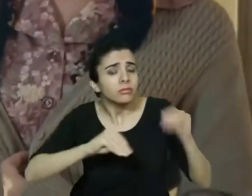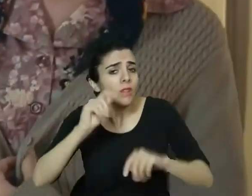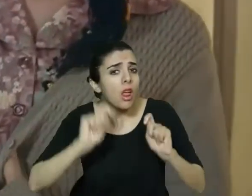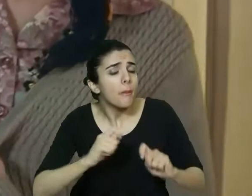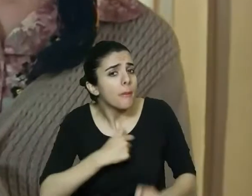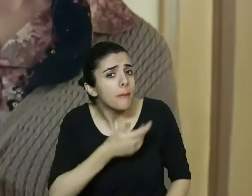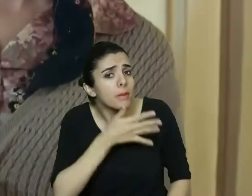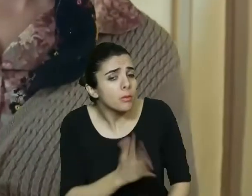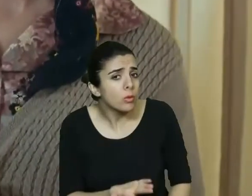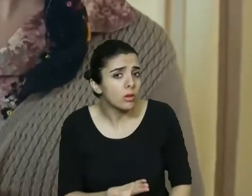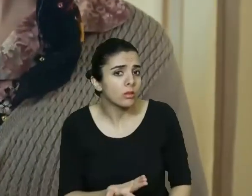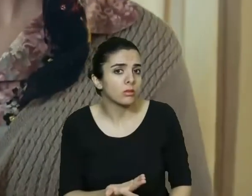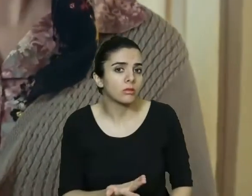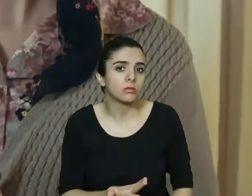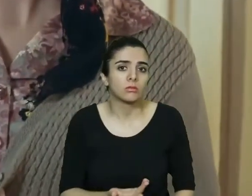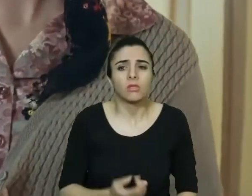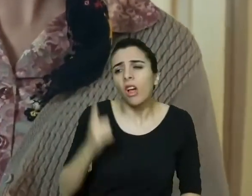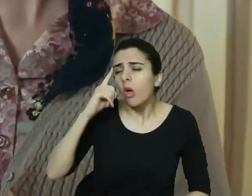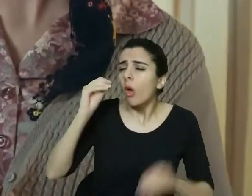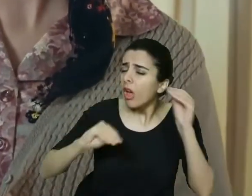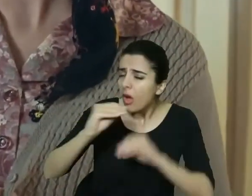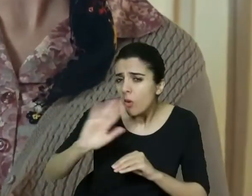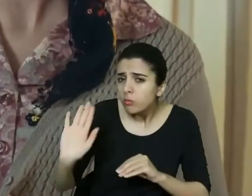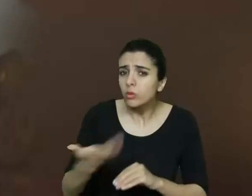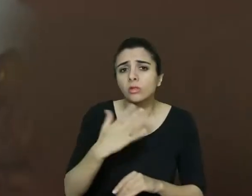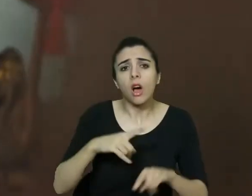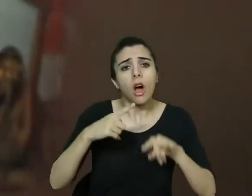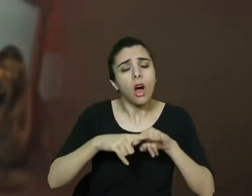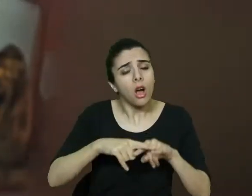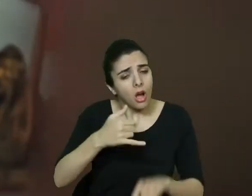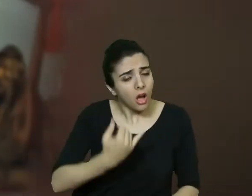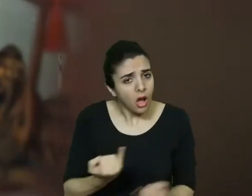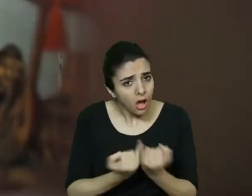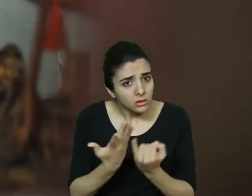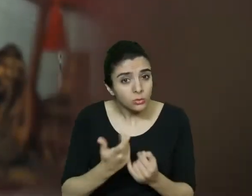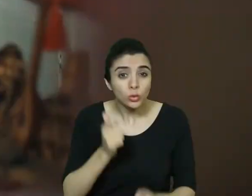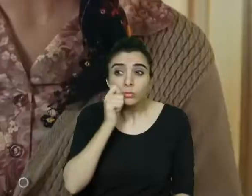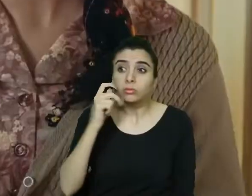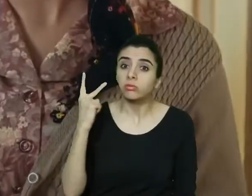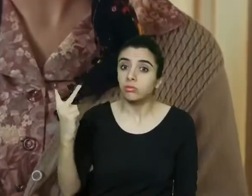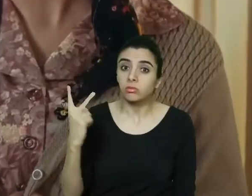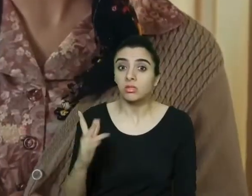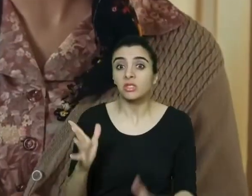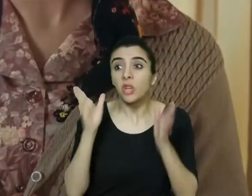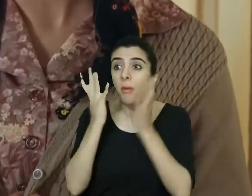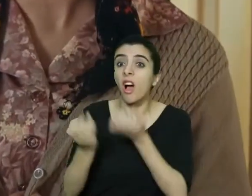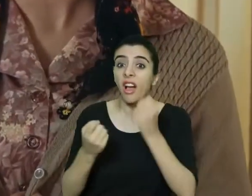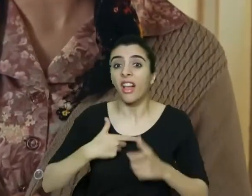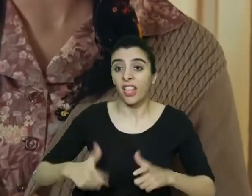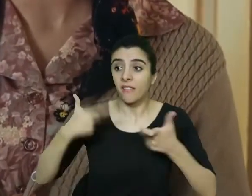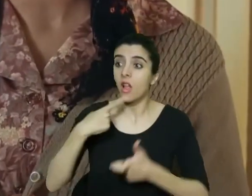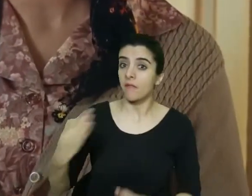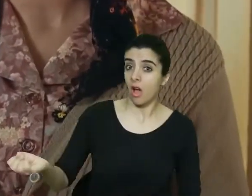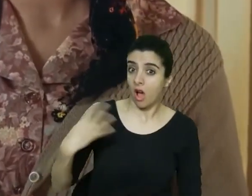valla. Artık kim uyduruyorsa uyduruyor işte Hakkı kardeş. Sünniler cami yakıldı diye iftira atıp bizim